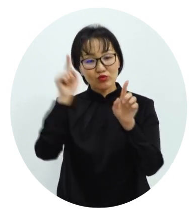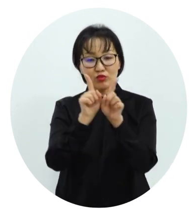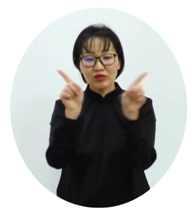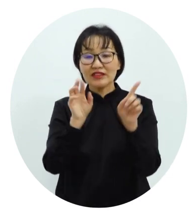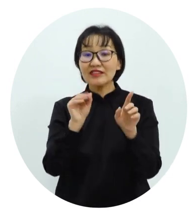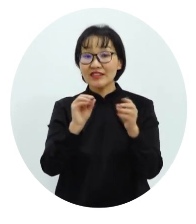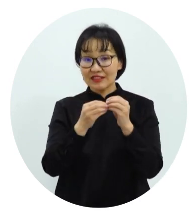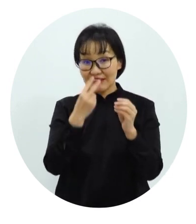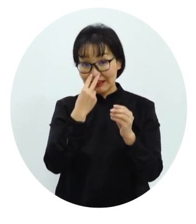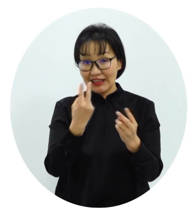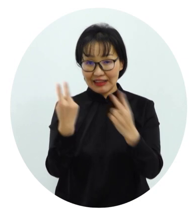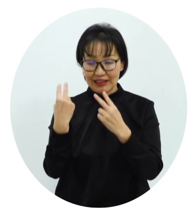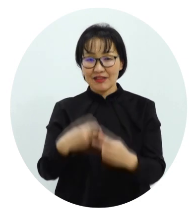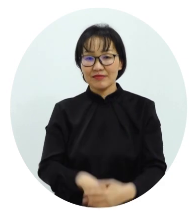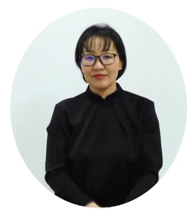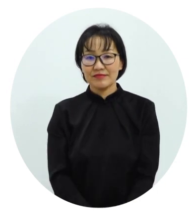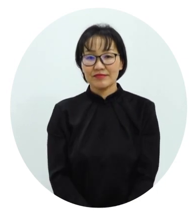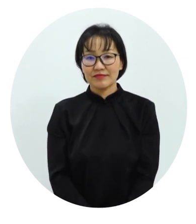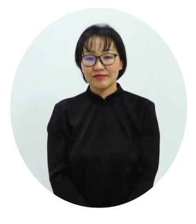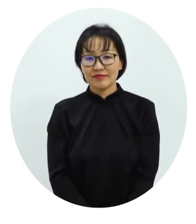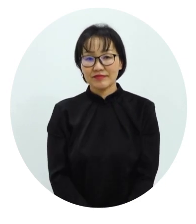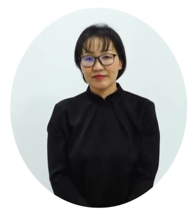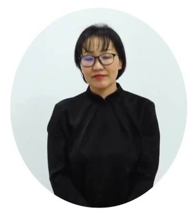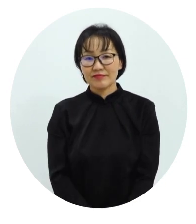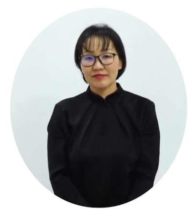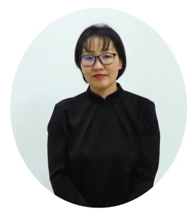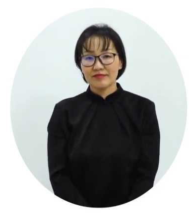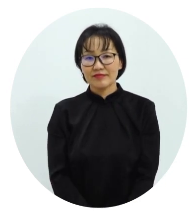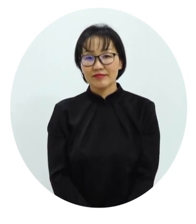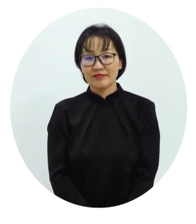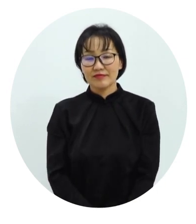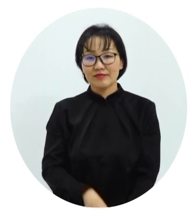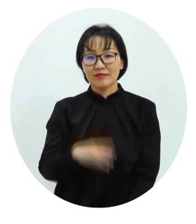нь жишээ авч үзсэн баг. За хүчээр салаага үсгэсэн байна.